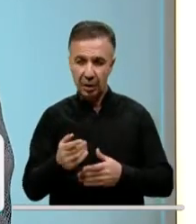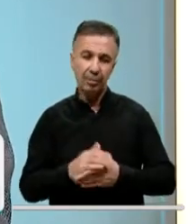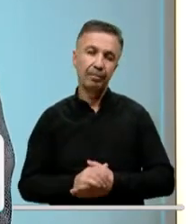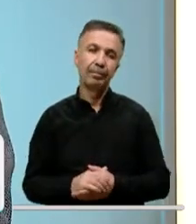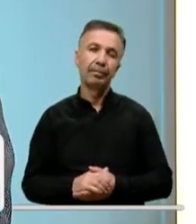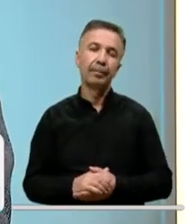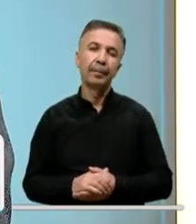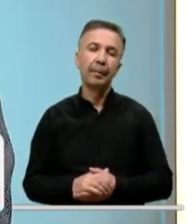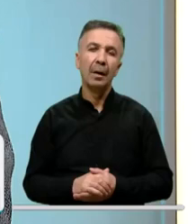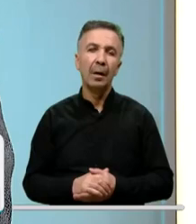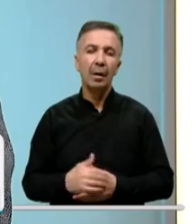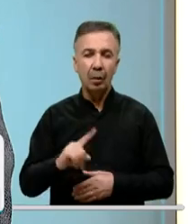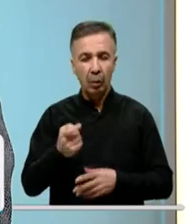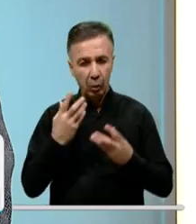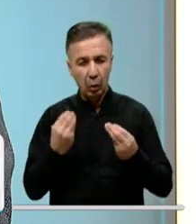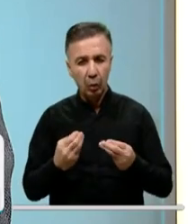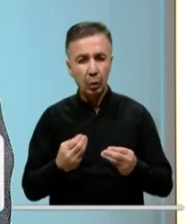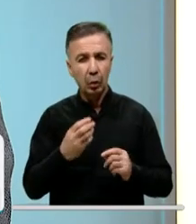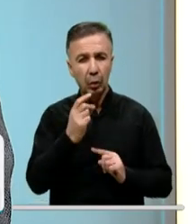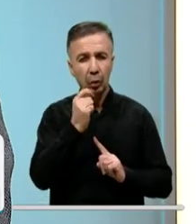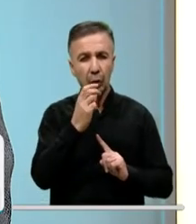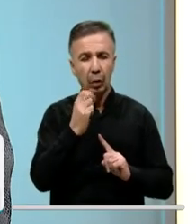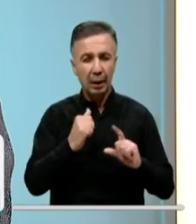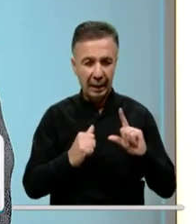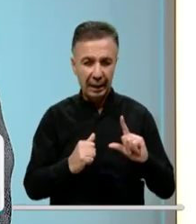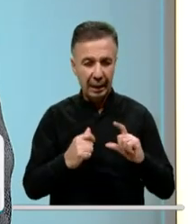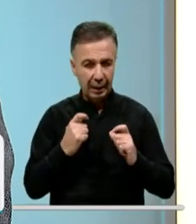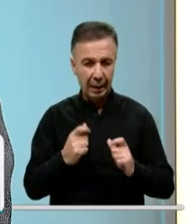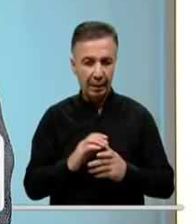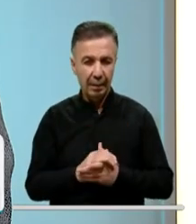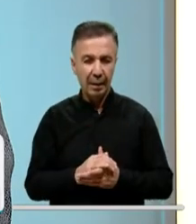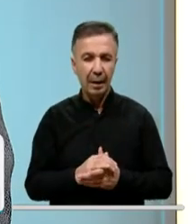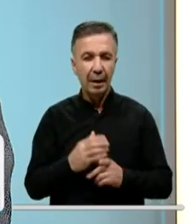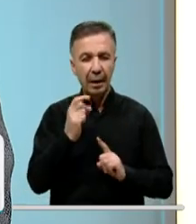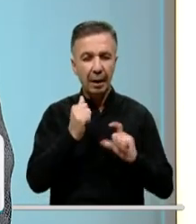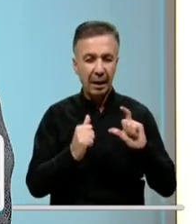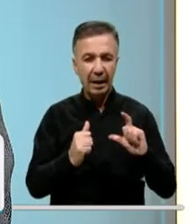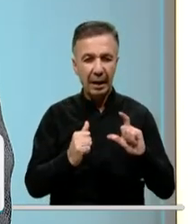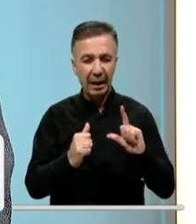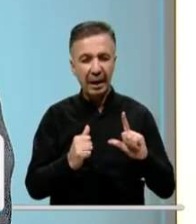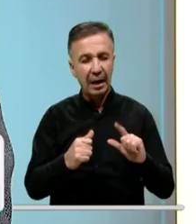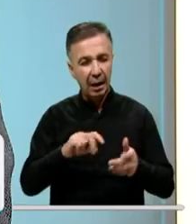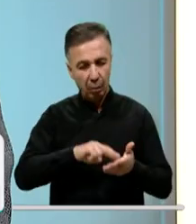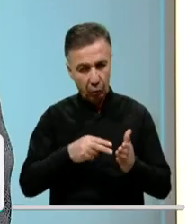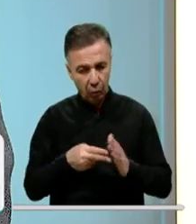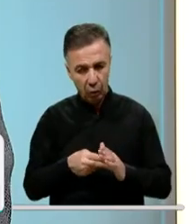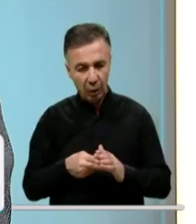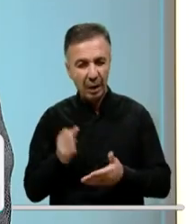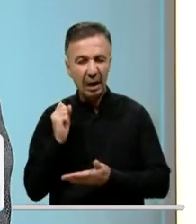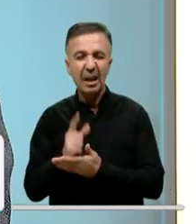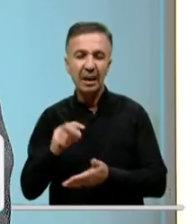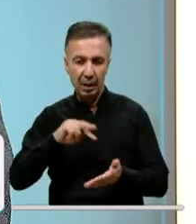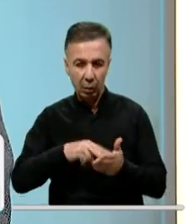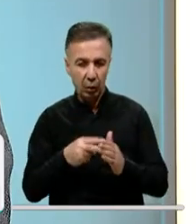istiyorum. Bulunmuş olduğu ilin efendim il müftüsüne, ilçe müftüsüne eğer ilçede